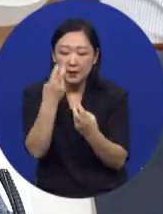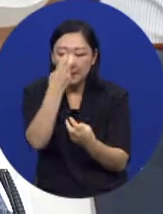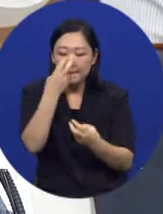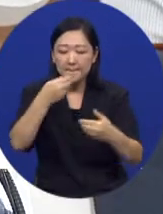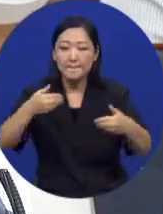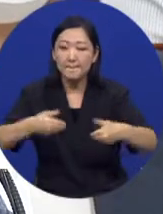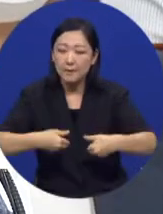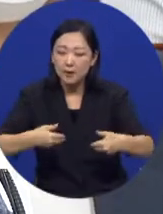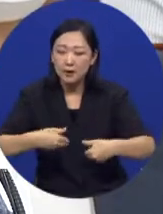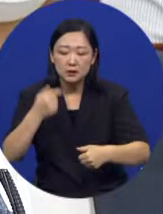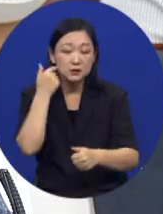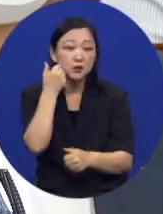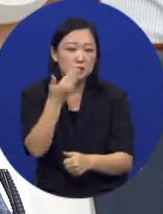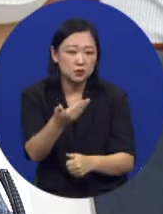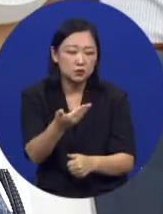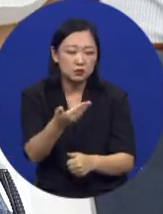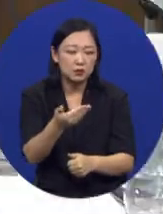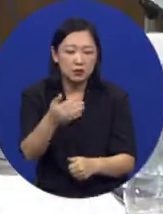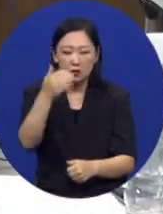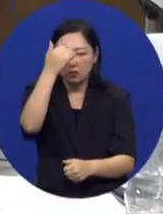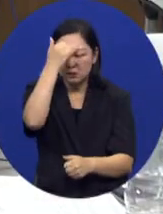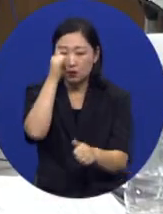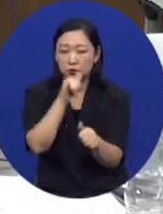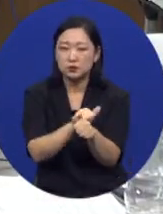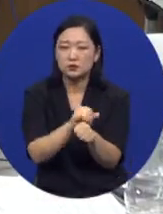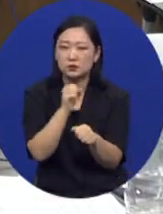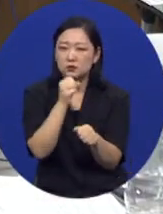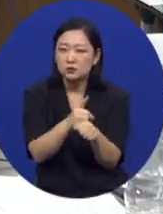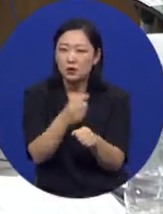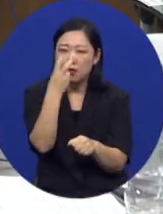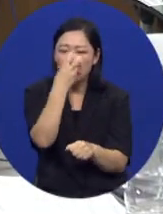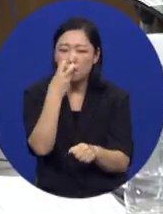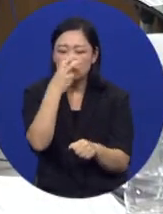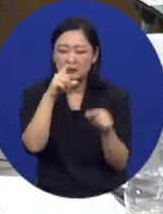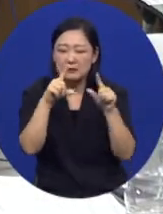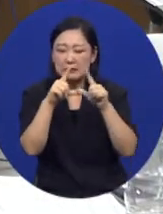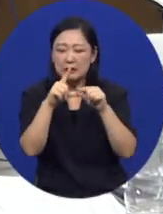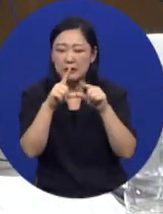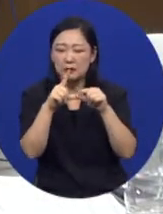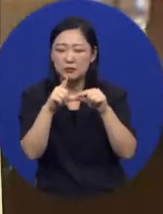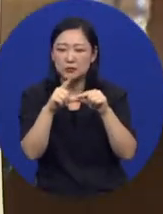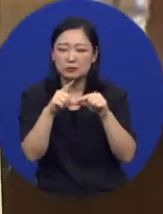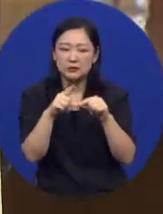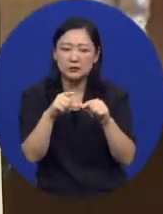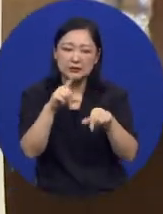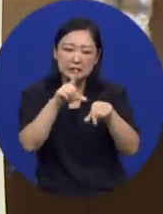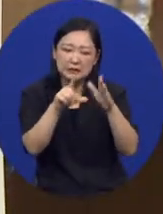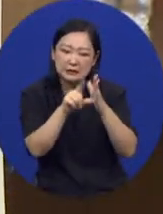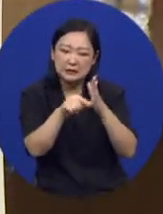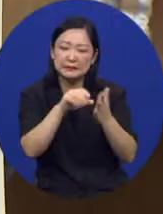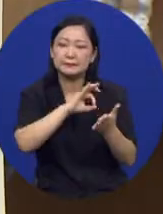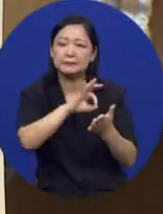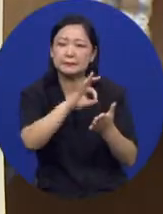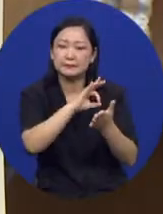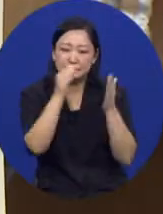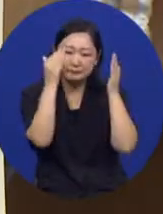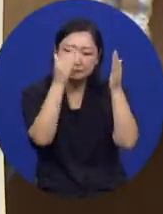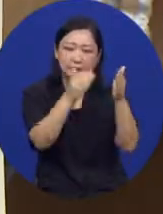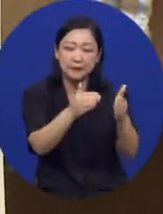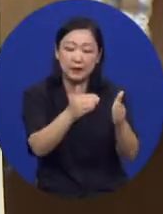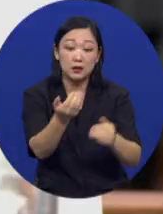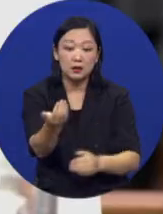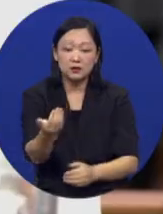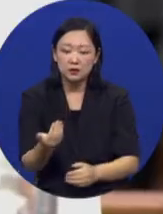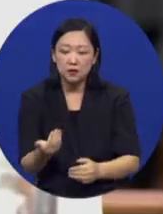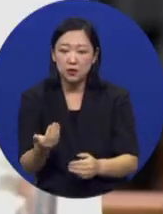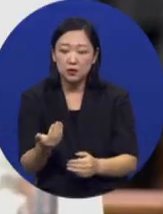할 인사청문회는 도덕성 검증에 대부분의 시간과 힘을 쏟아야 했습니다. 제주도가 사전에